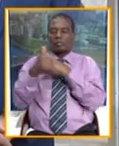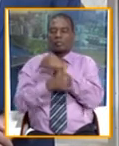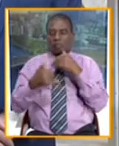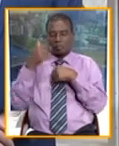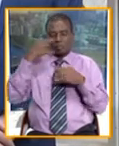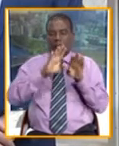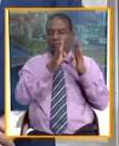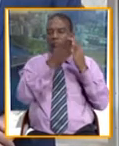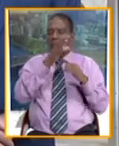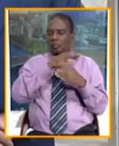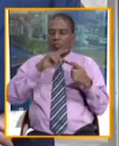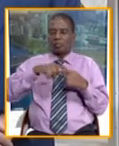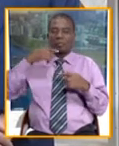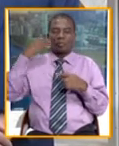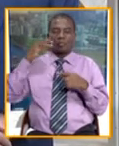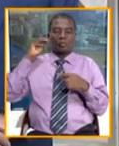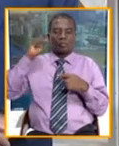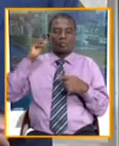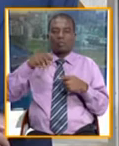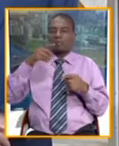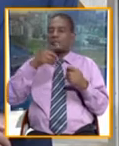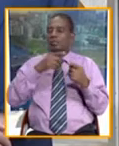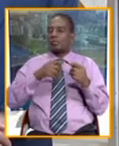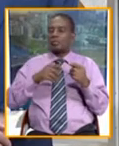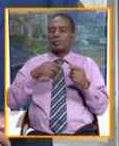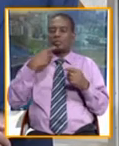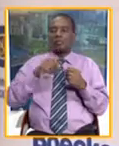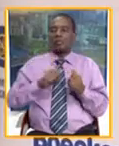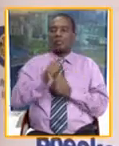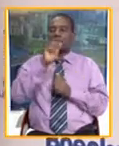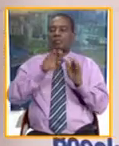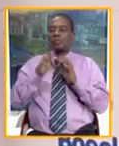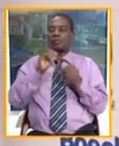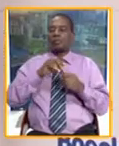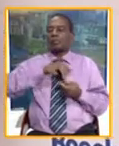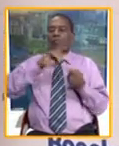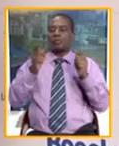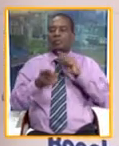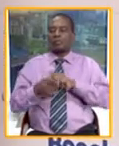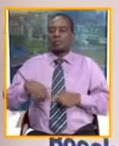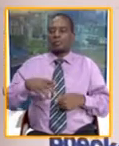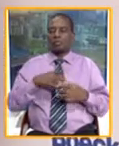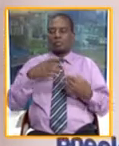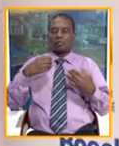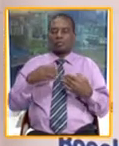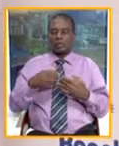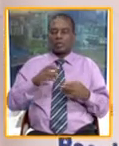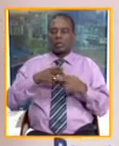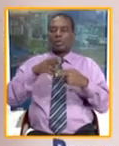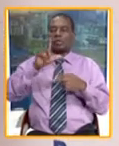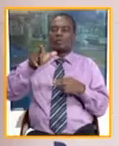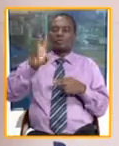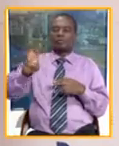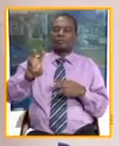face à cette menace qui de plus en plus devient sérieuse. Nommé le 26 mars 2021,